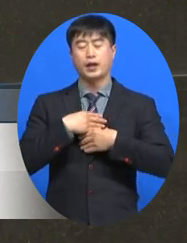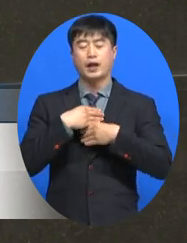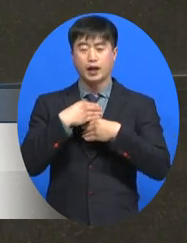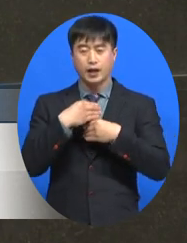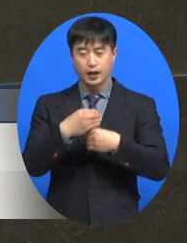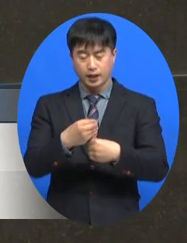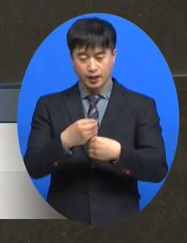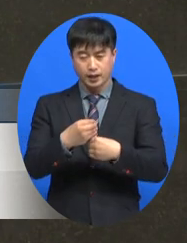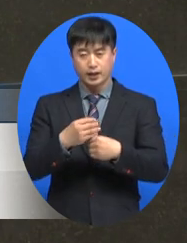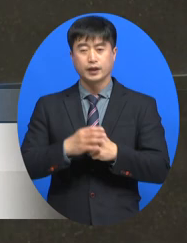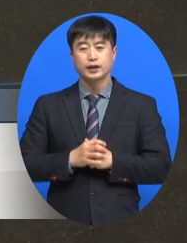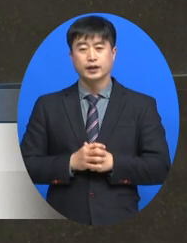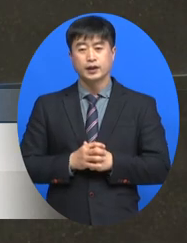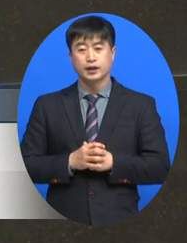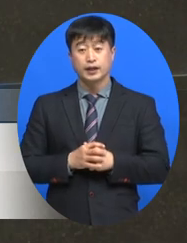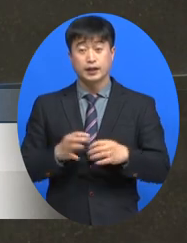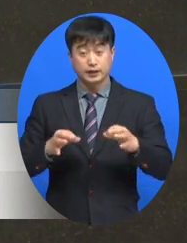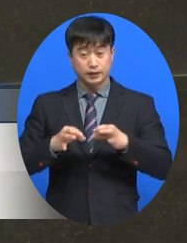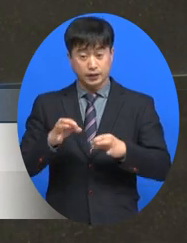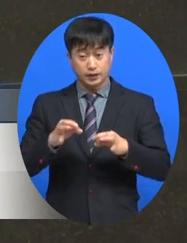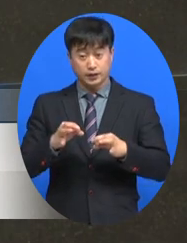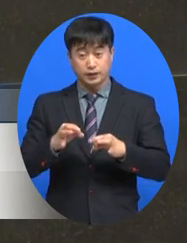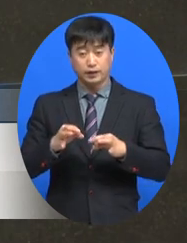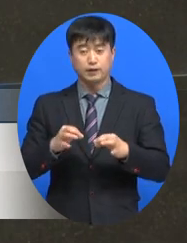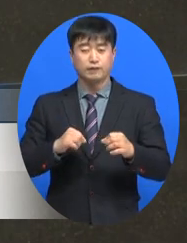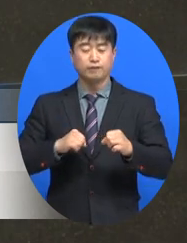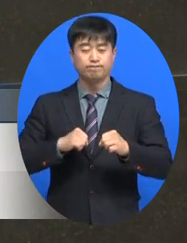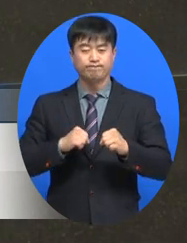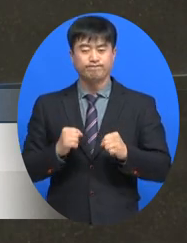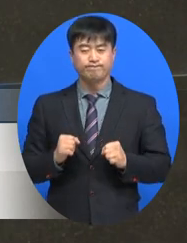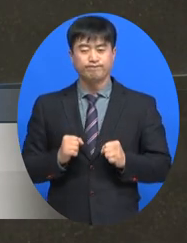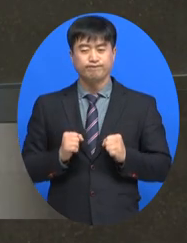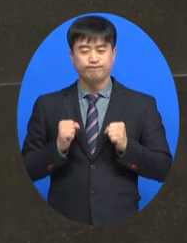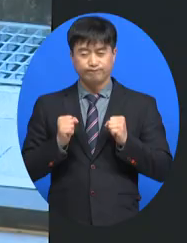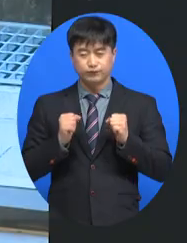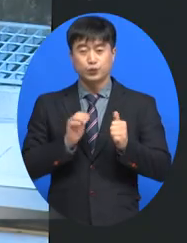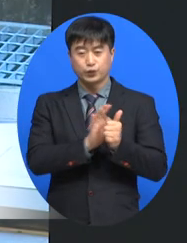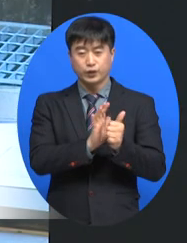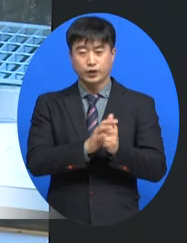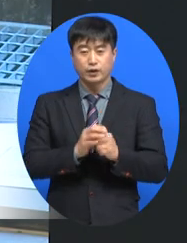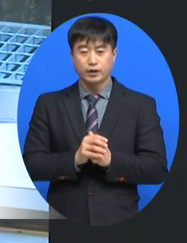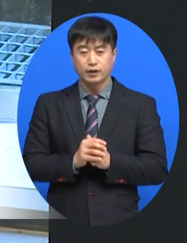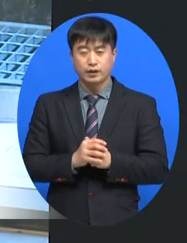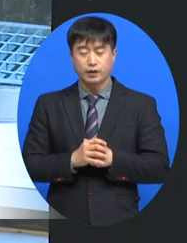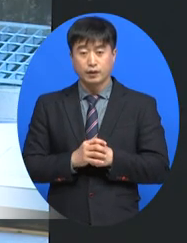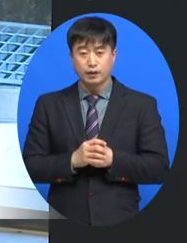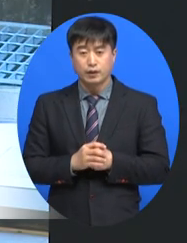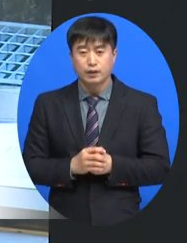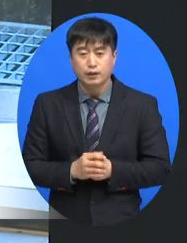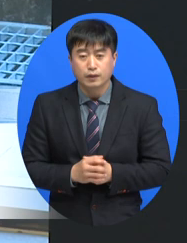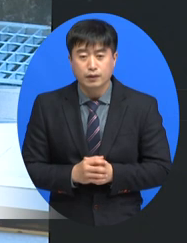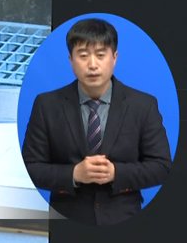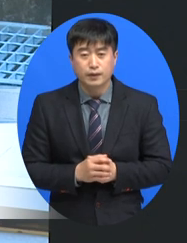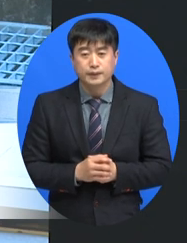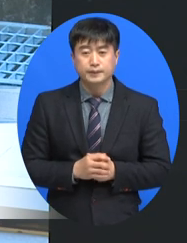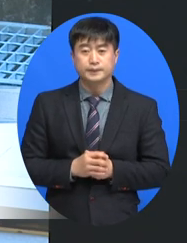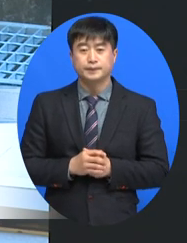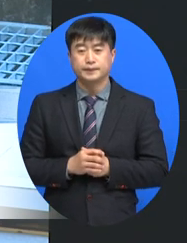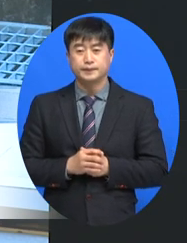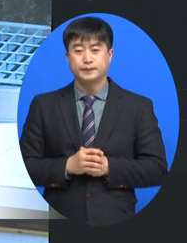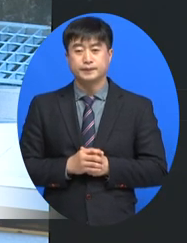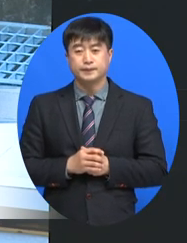편하게 또 시장 원리에 맞춰 살 수 있도록 최대한 노력을 다하겠습니다. I'm highly interested in further collaboration